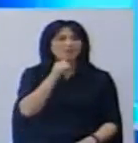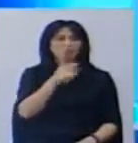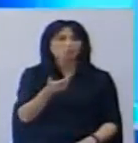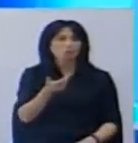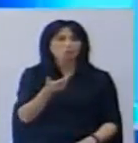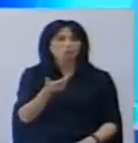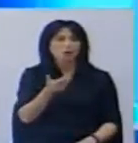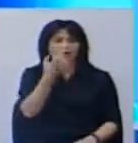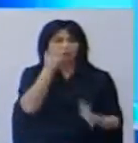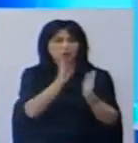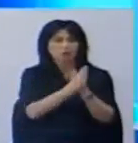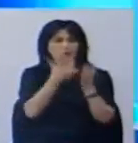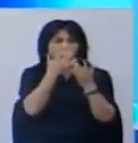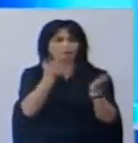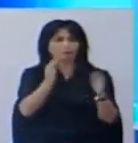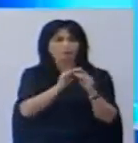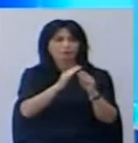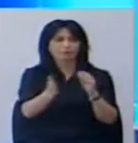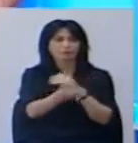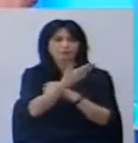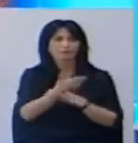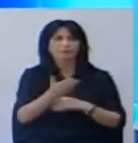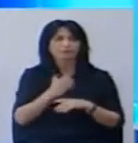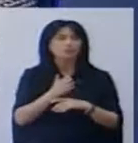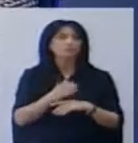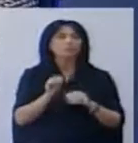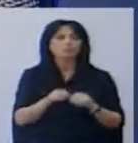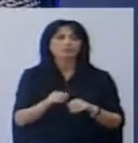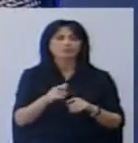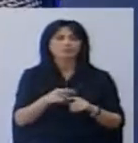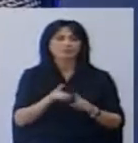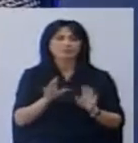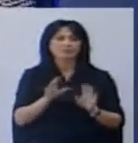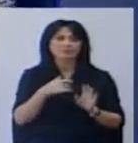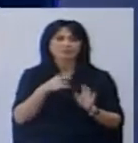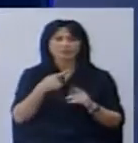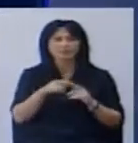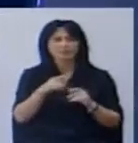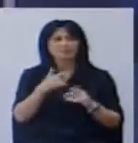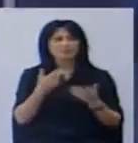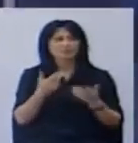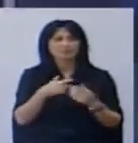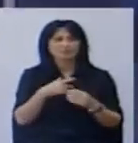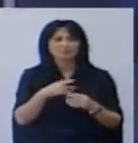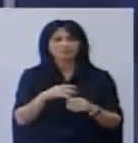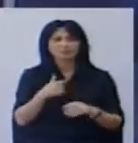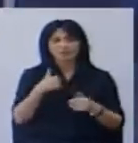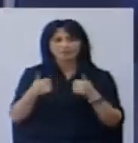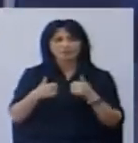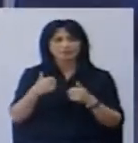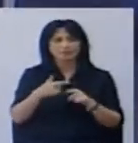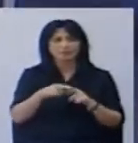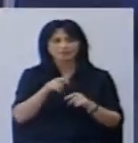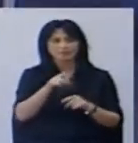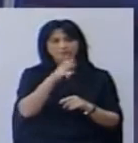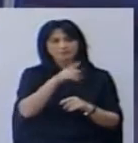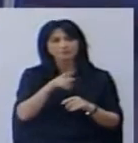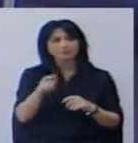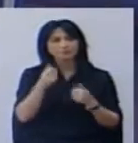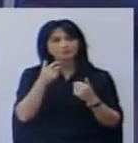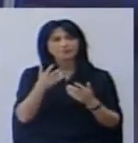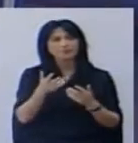საიდუმლო ინფორმაცია არის საზოგადოება, მისიდაც იცის ამიტომ შეიძლება და ასე შეიძლება და დაასახოთ, მაგრამ აქო რამდენიმე მომენტი,